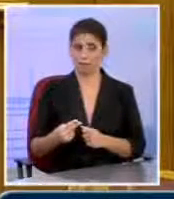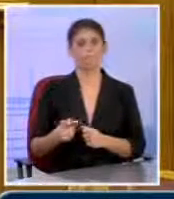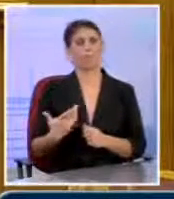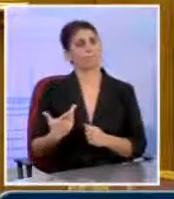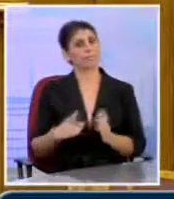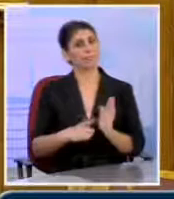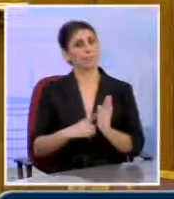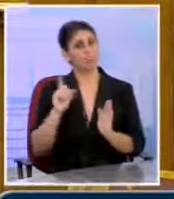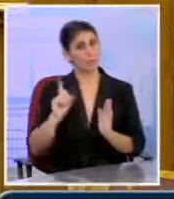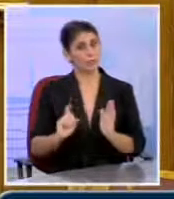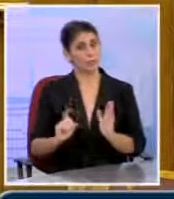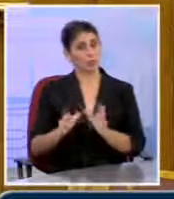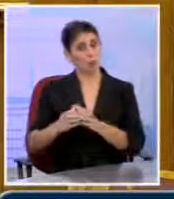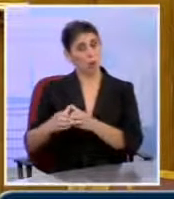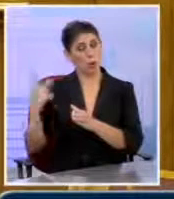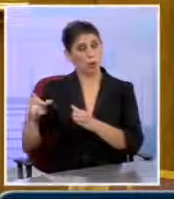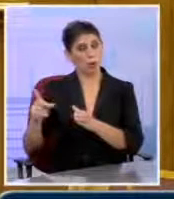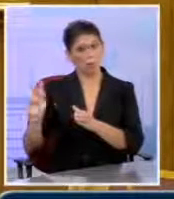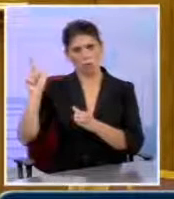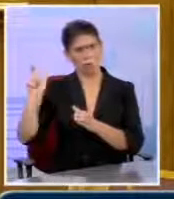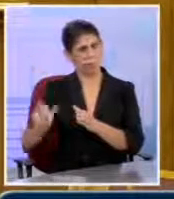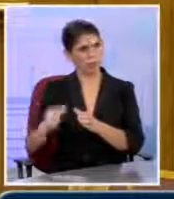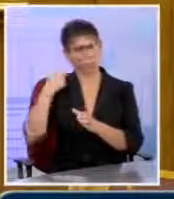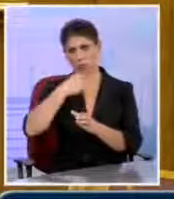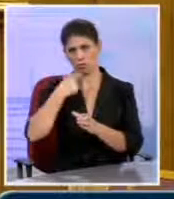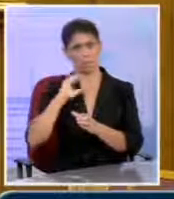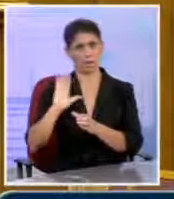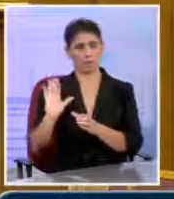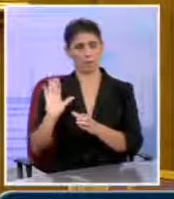έπρεπε ίσως το κόμμα του βεβαίως, όχι ο ίδιος προσωπικά,